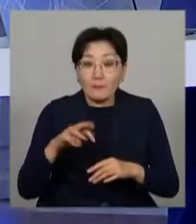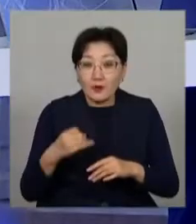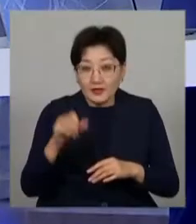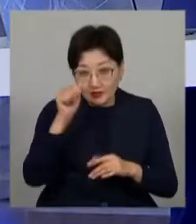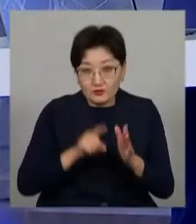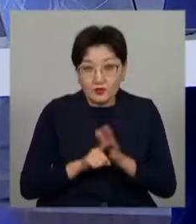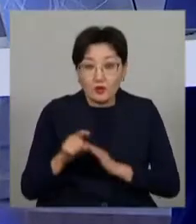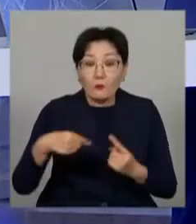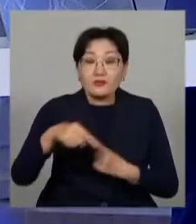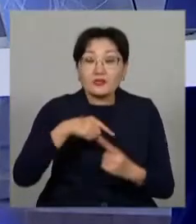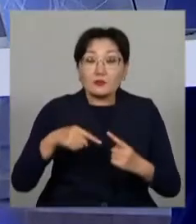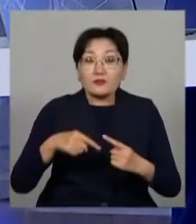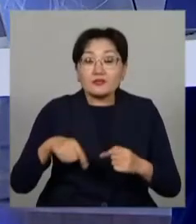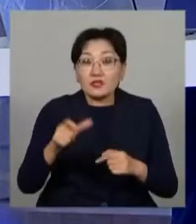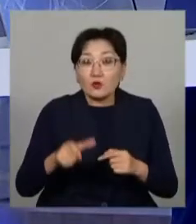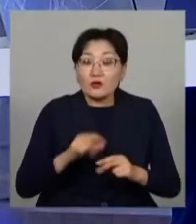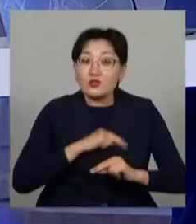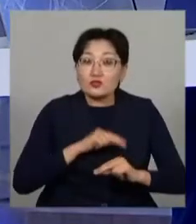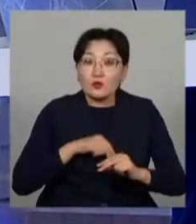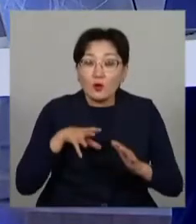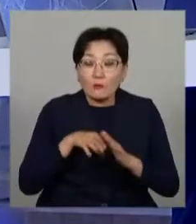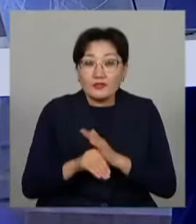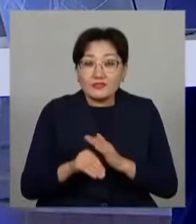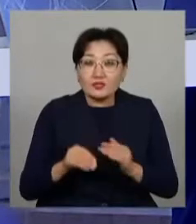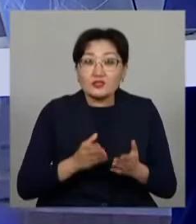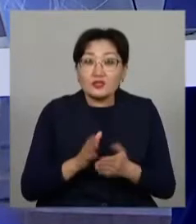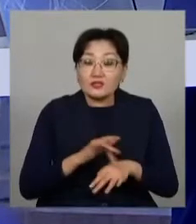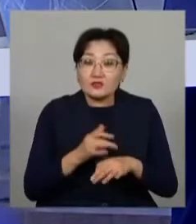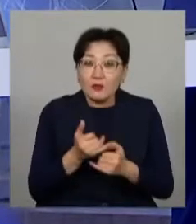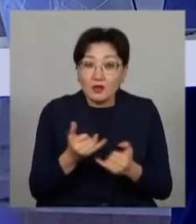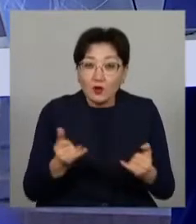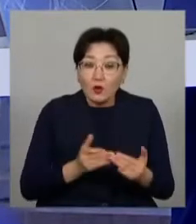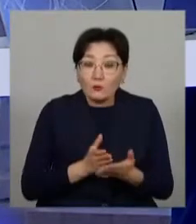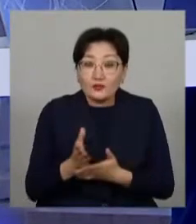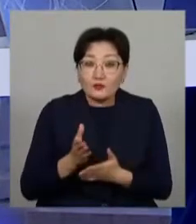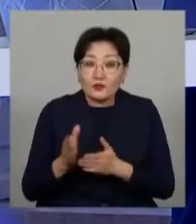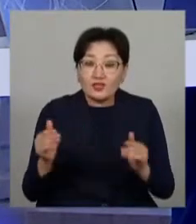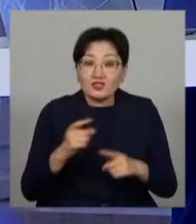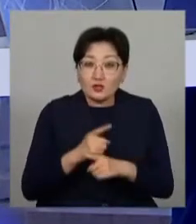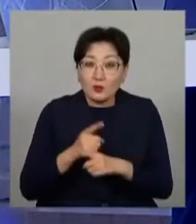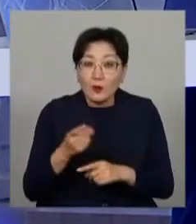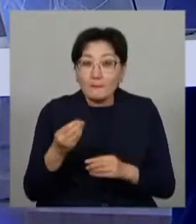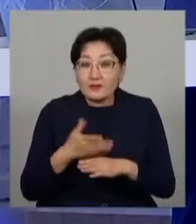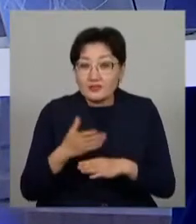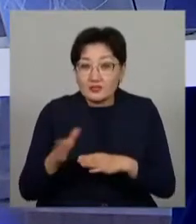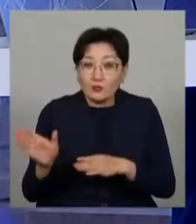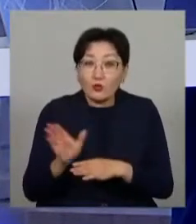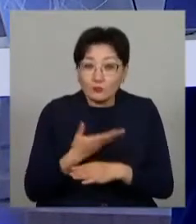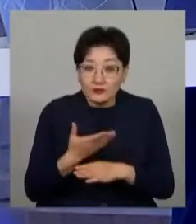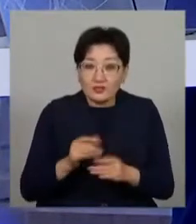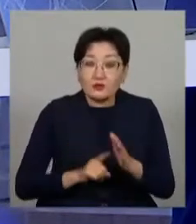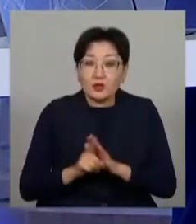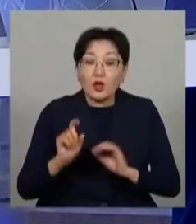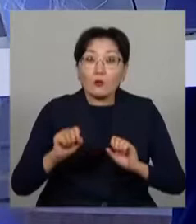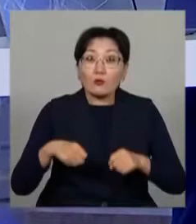бастап кәсіпкерлік субъектілері қызметіне, оның ішінде қызмет көрсету саласындағы шектеулерді біртіндеп алып тастауға